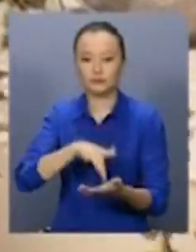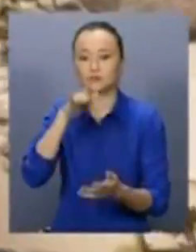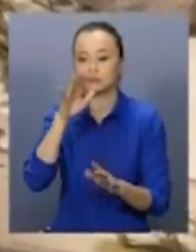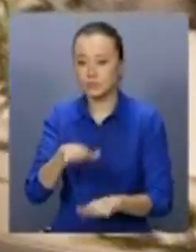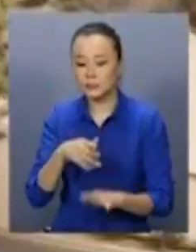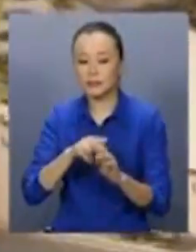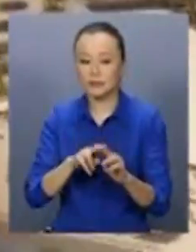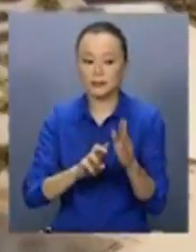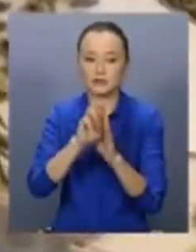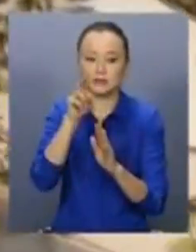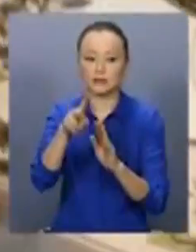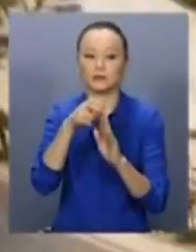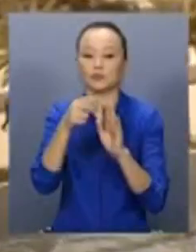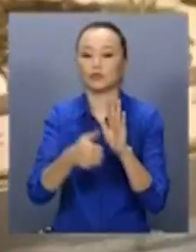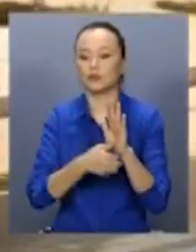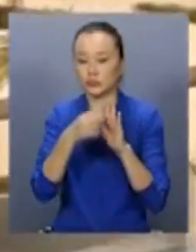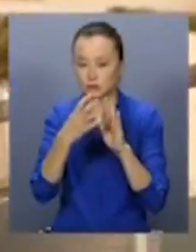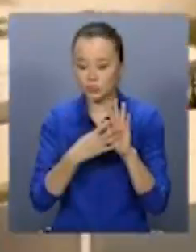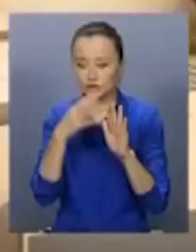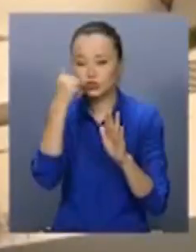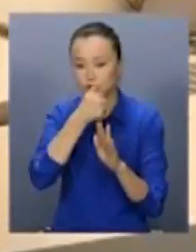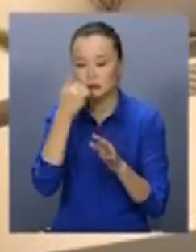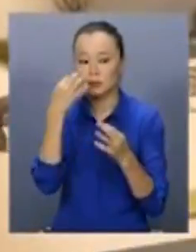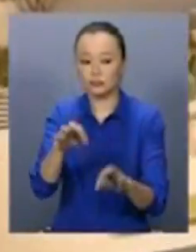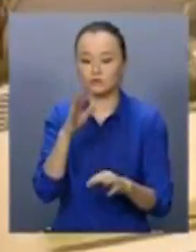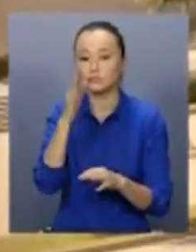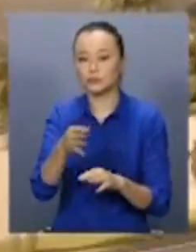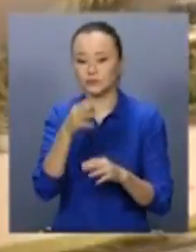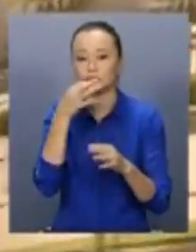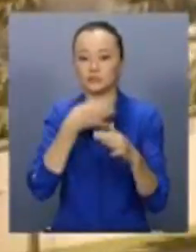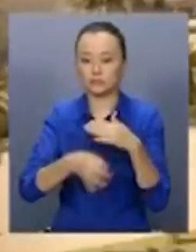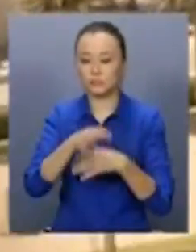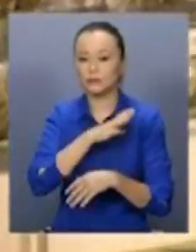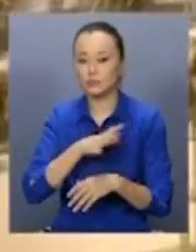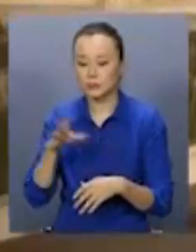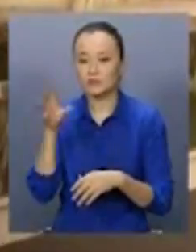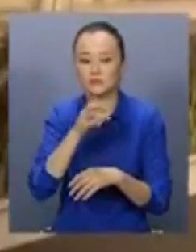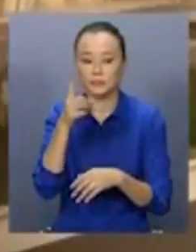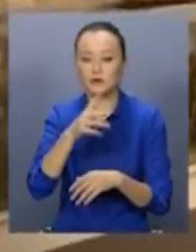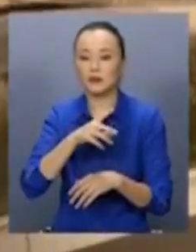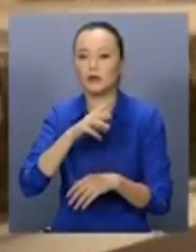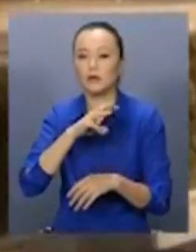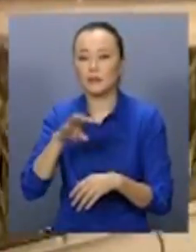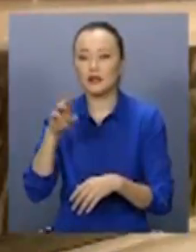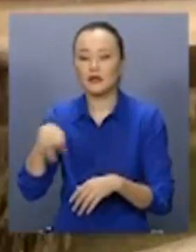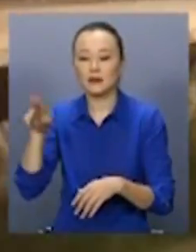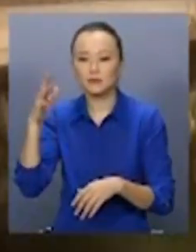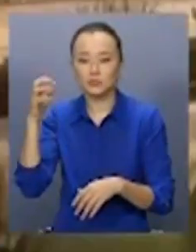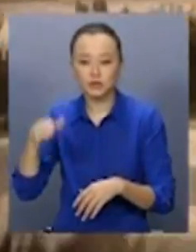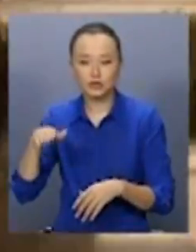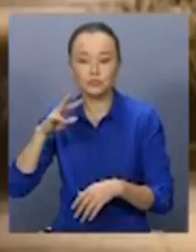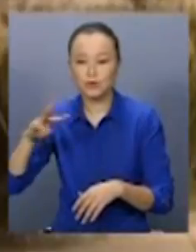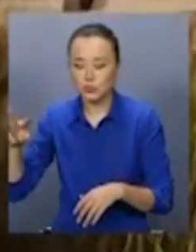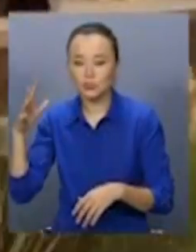бұл ғимарат 2019 жылы қолданысқа беріледі деп болжам жасалуда. 1,5 миллиард ақш долларына салынып жатқан ғимараттың